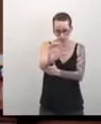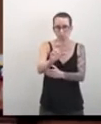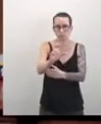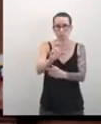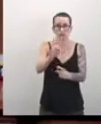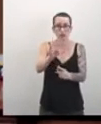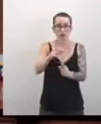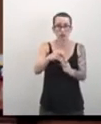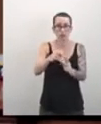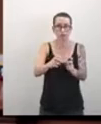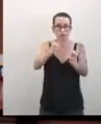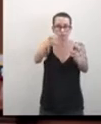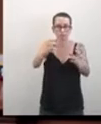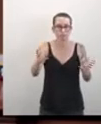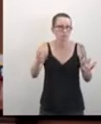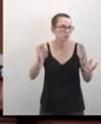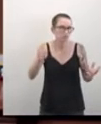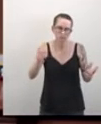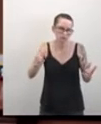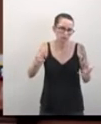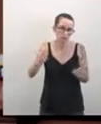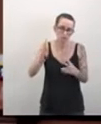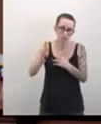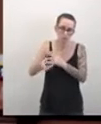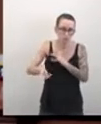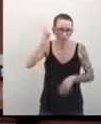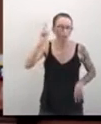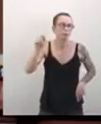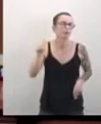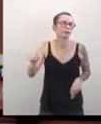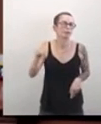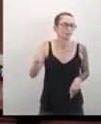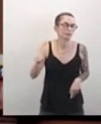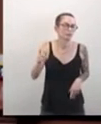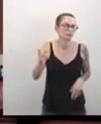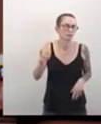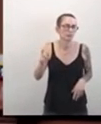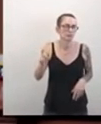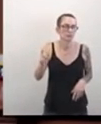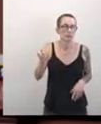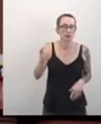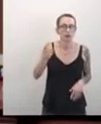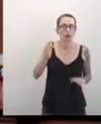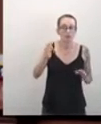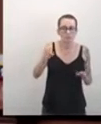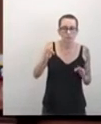Donc oui, nous attendons plus de transparence de nos partenaires banquiers sur